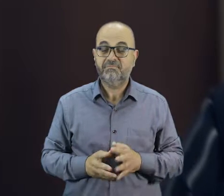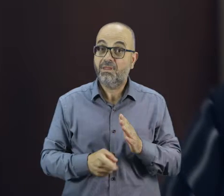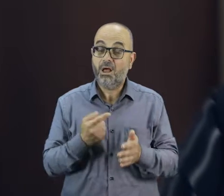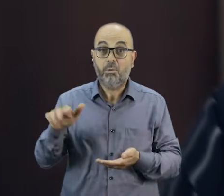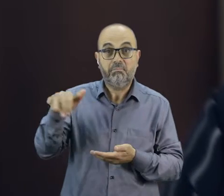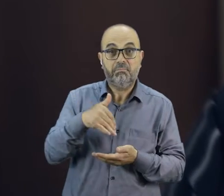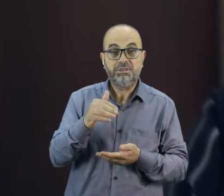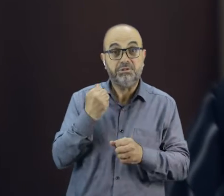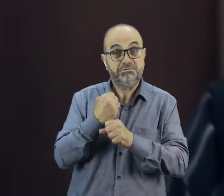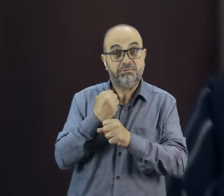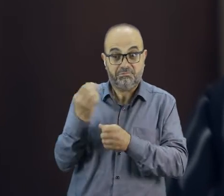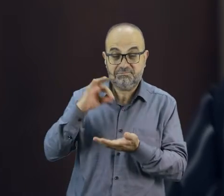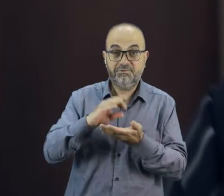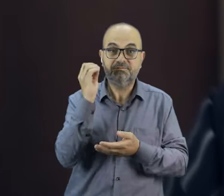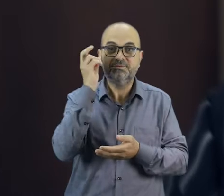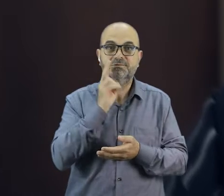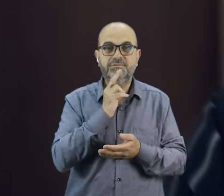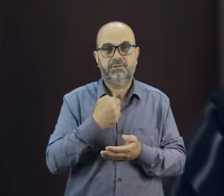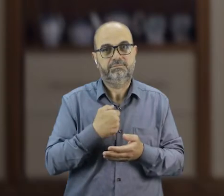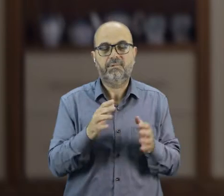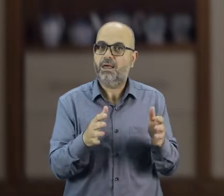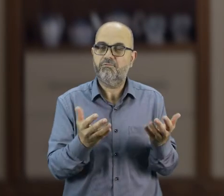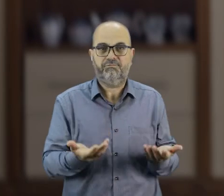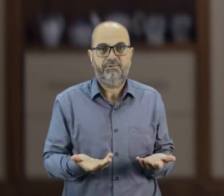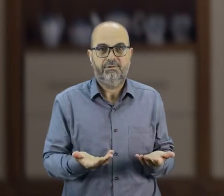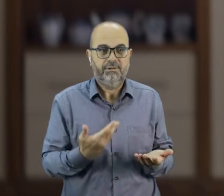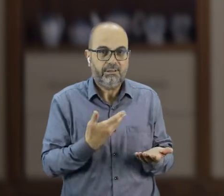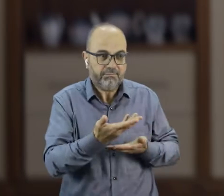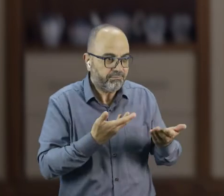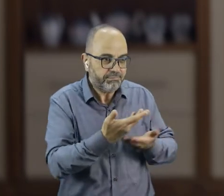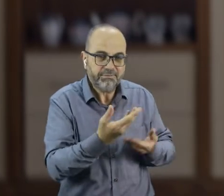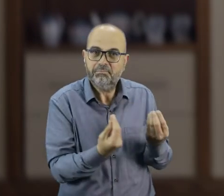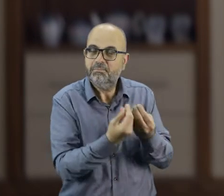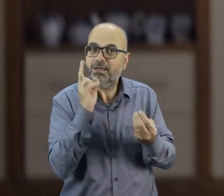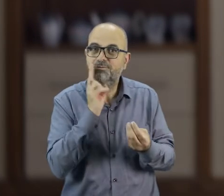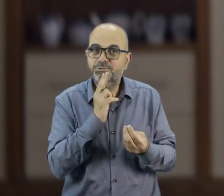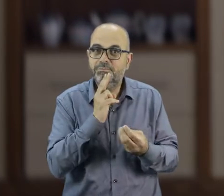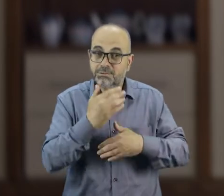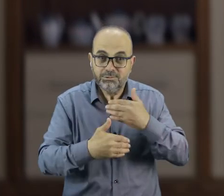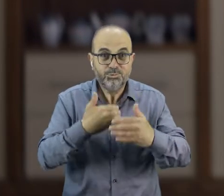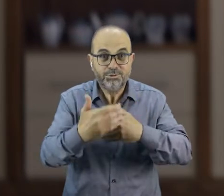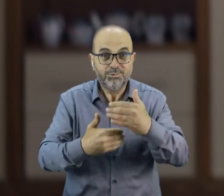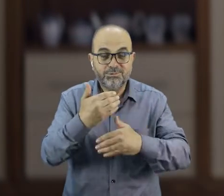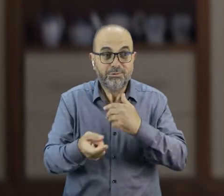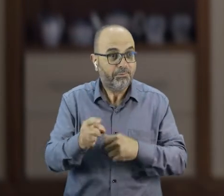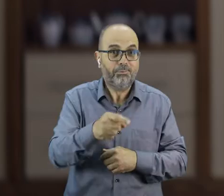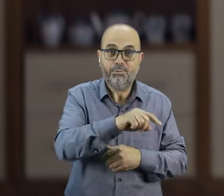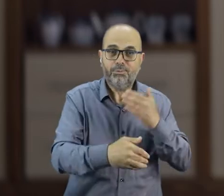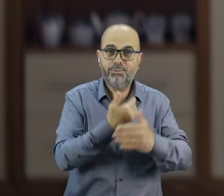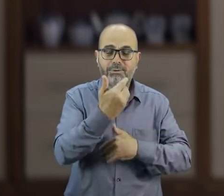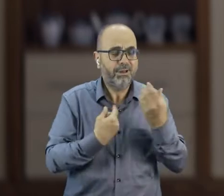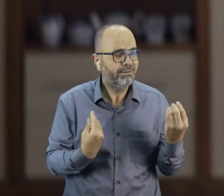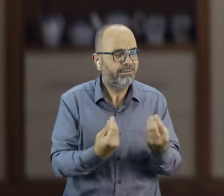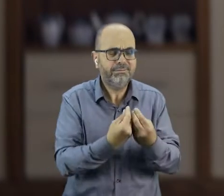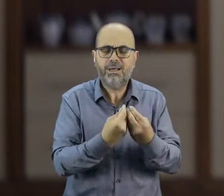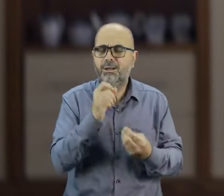أول ما إجيتها أنا تقريباً كنت خايفة نوعاً ما كيف بدي أتعامل معهم، بس شوي شوي لقيت حالي إني